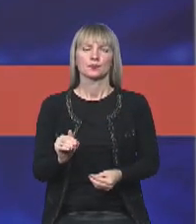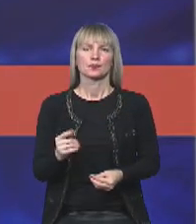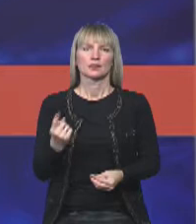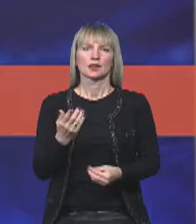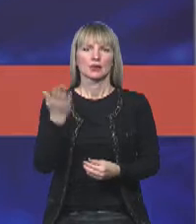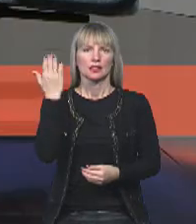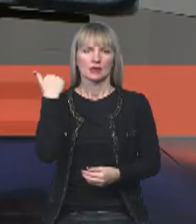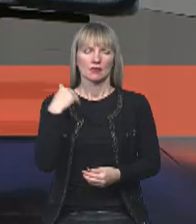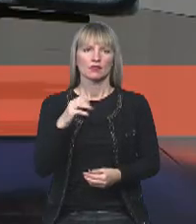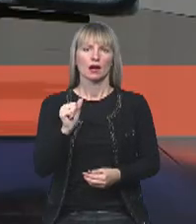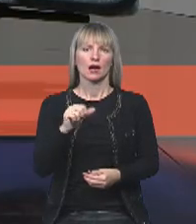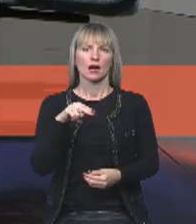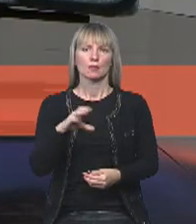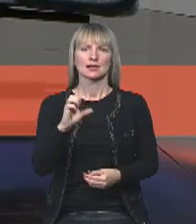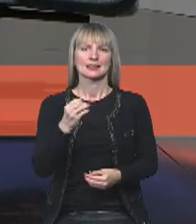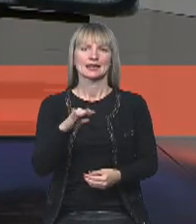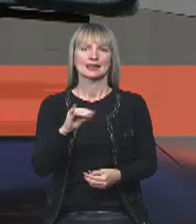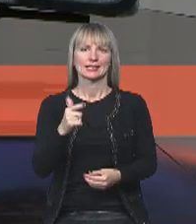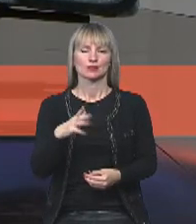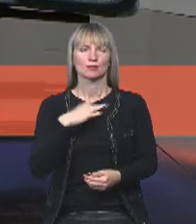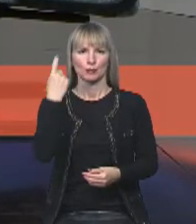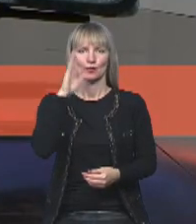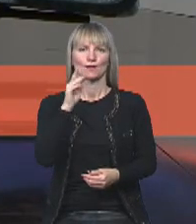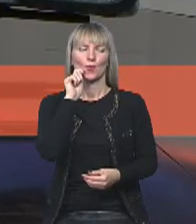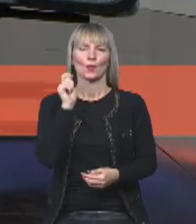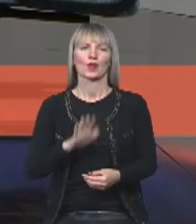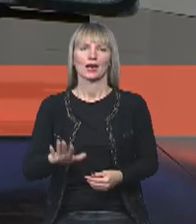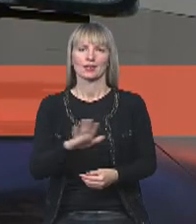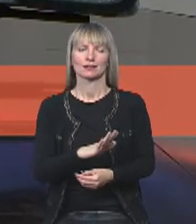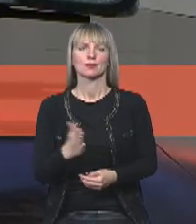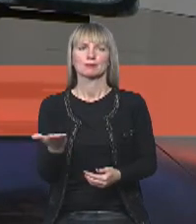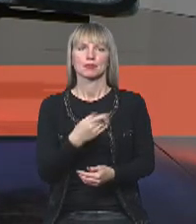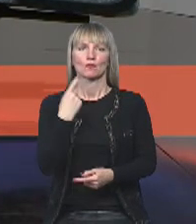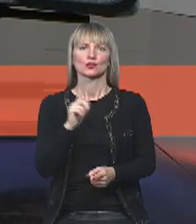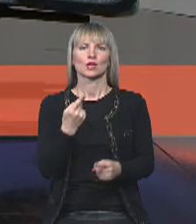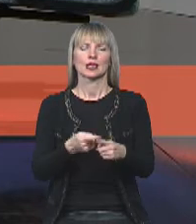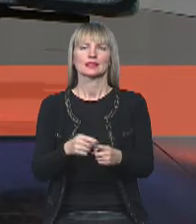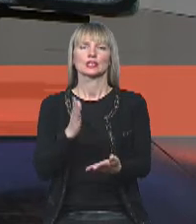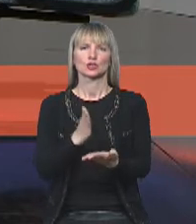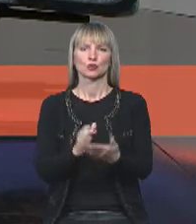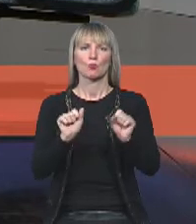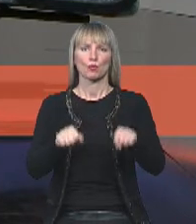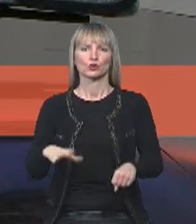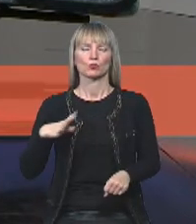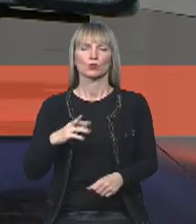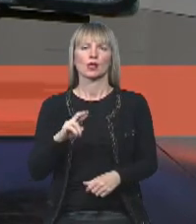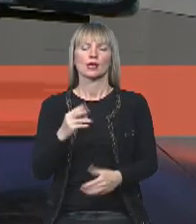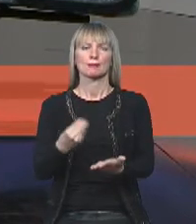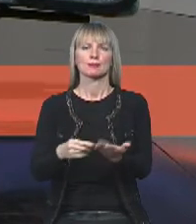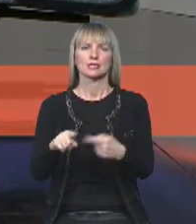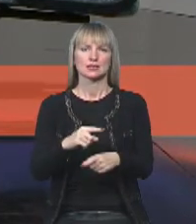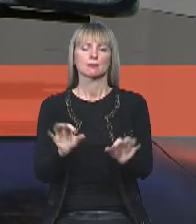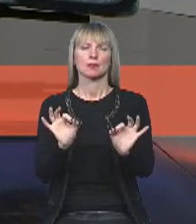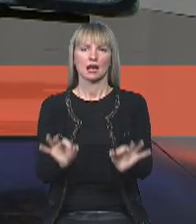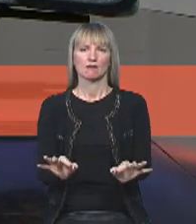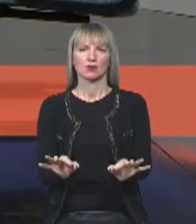давній апсайклінг був придуманий в Україні. Да? Це лялька-мотанка. Угу. Отже, ми говоримо про те, що це існує, це може існувати як бізнес. Угу. Правильно.